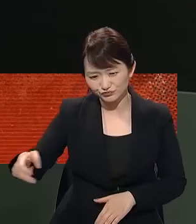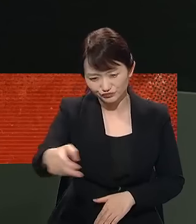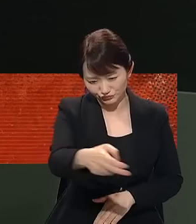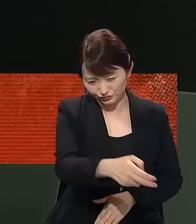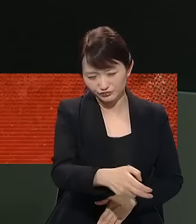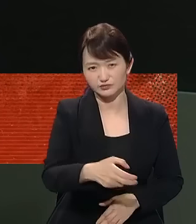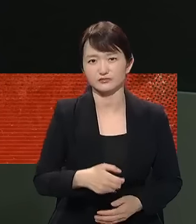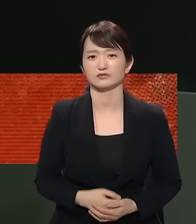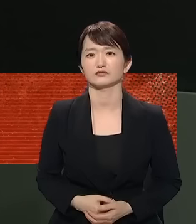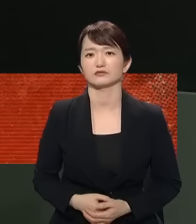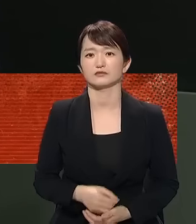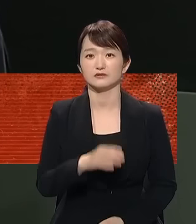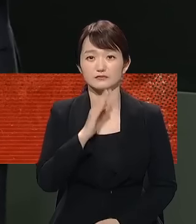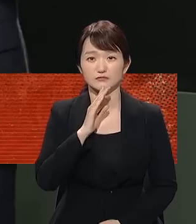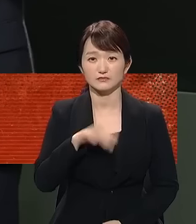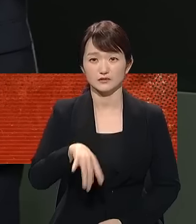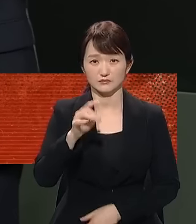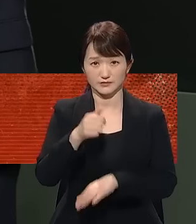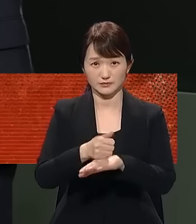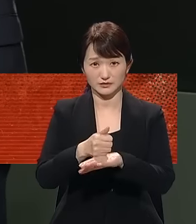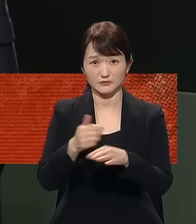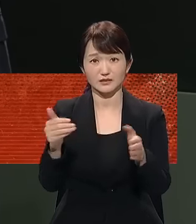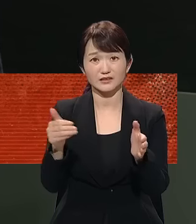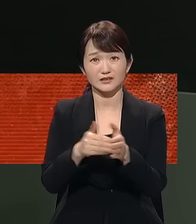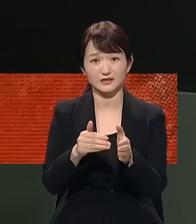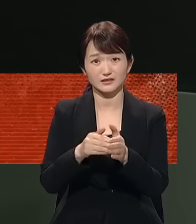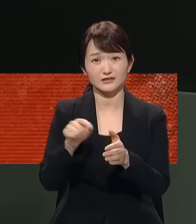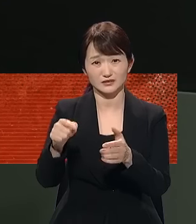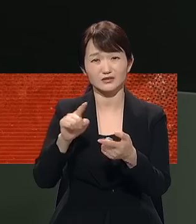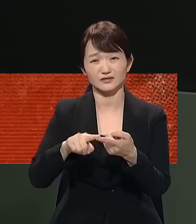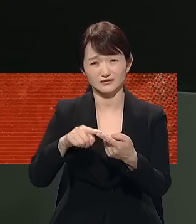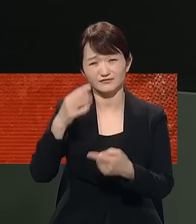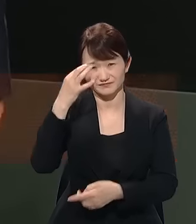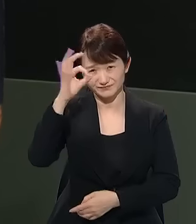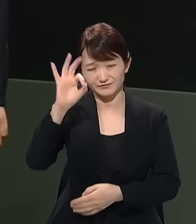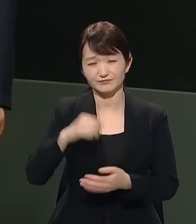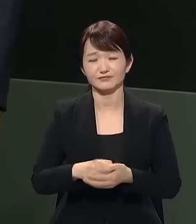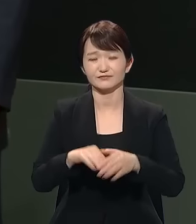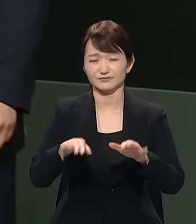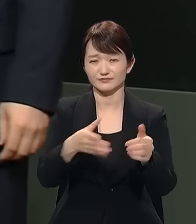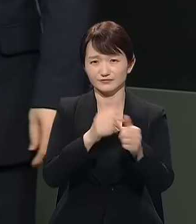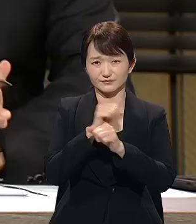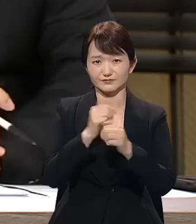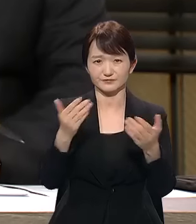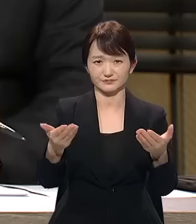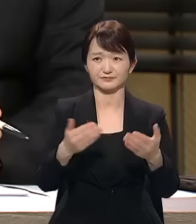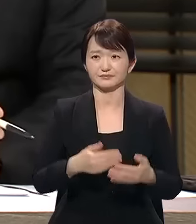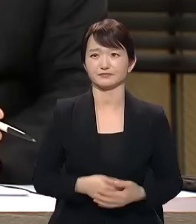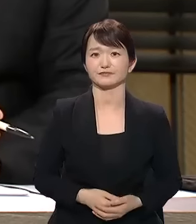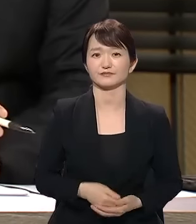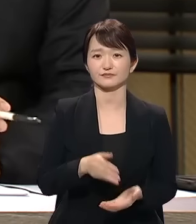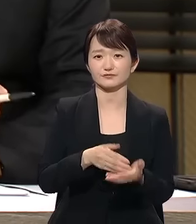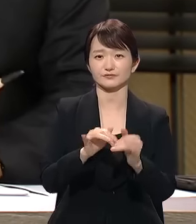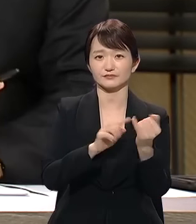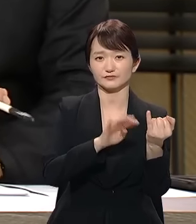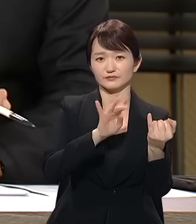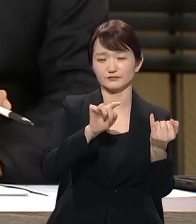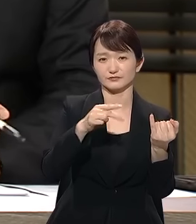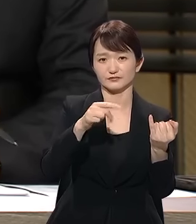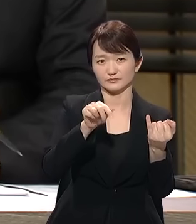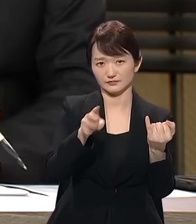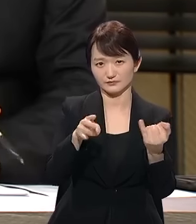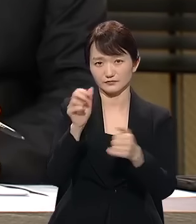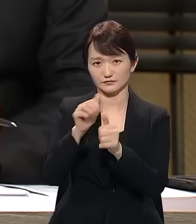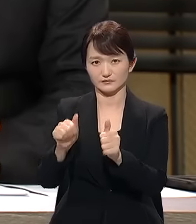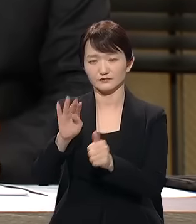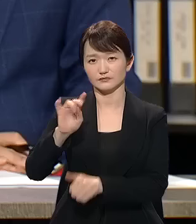입장. 정말이지 초지일관 그거는 진짜 인정. 자, 오늘 출연자 소개해 올리죠. 예, 백다혜 아나운서, 백성문